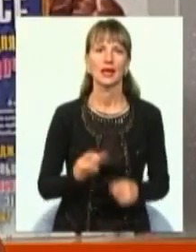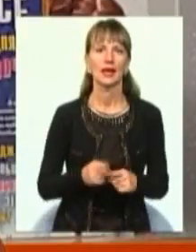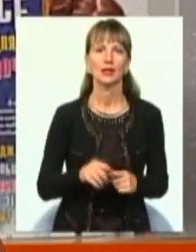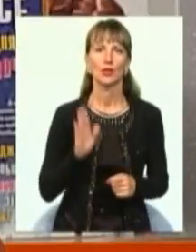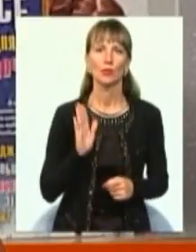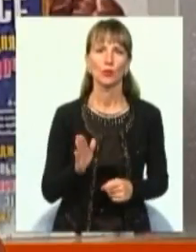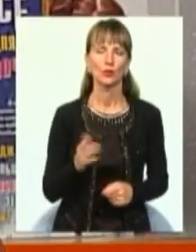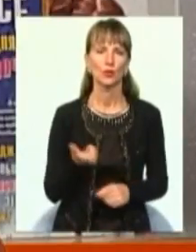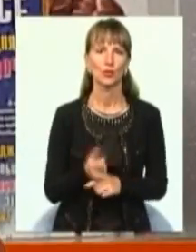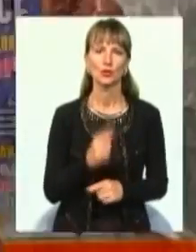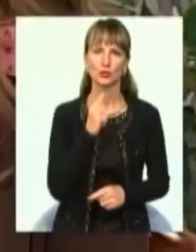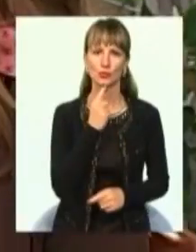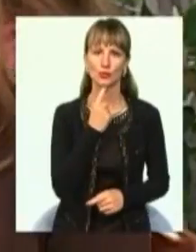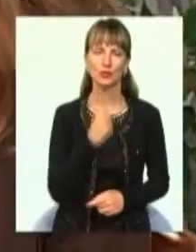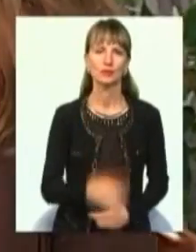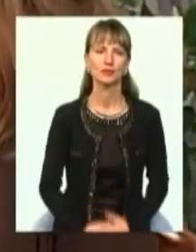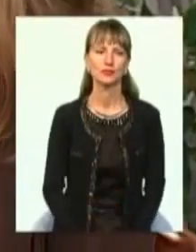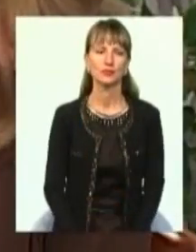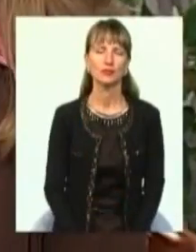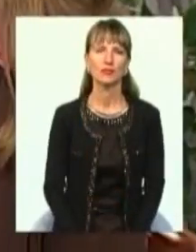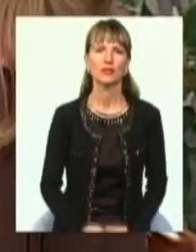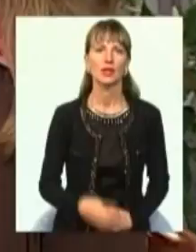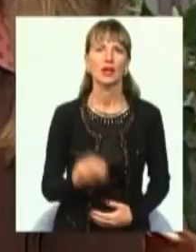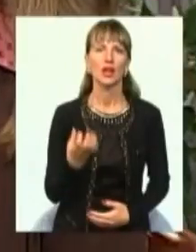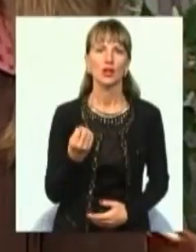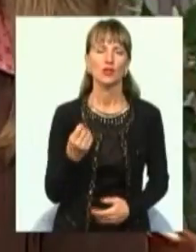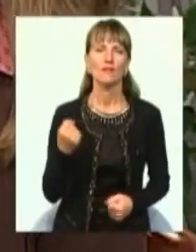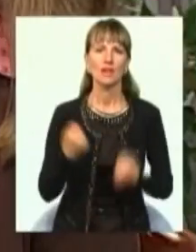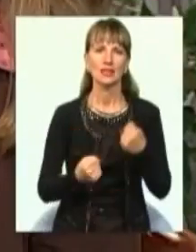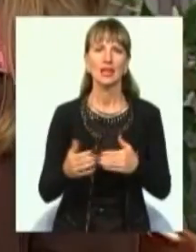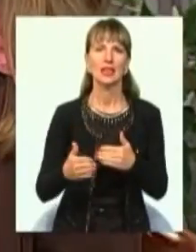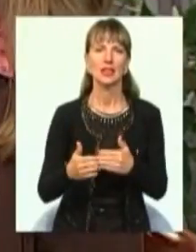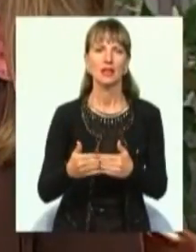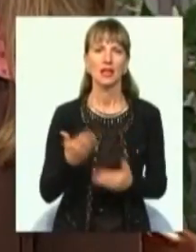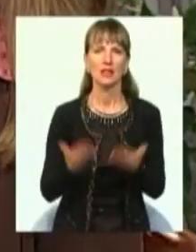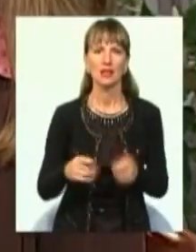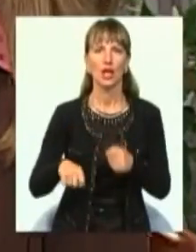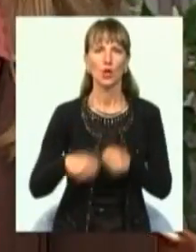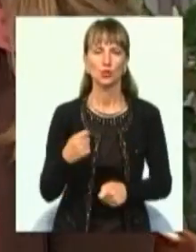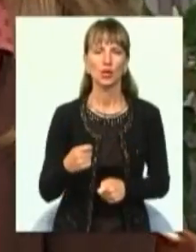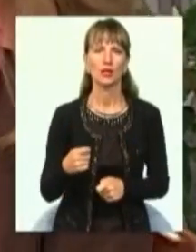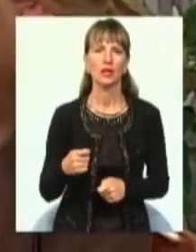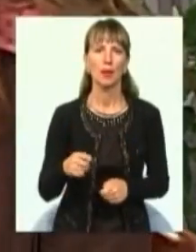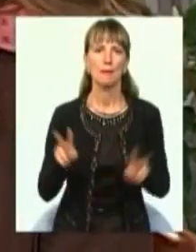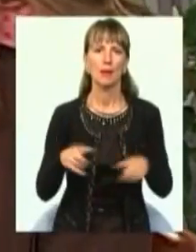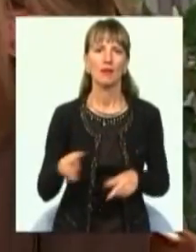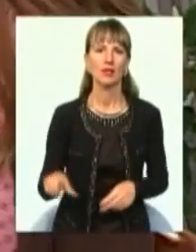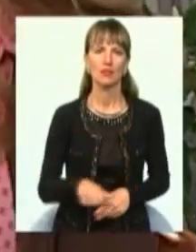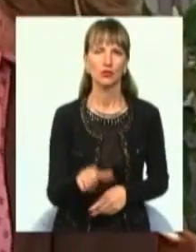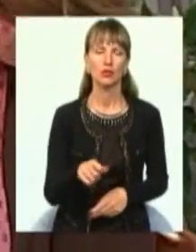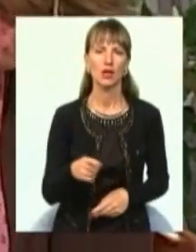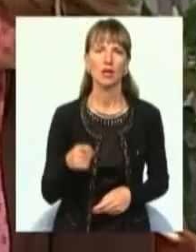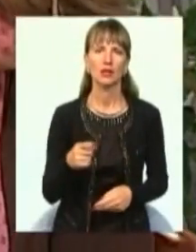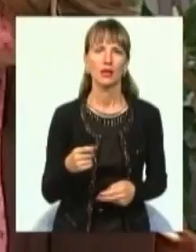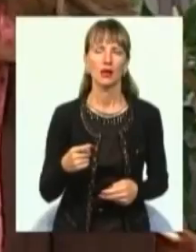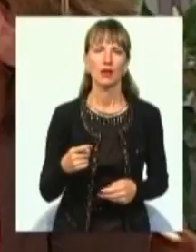дуже добре. Так, а ще я знаю, що навіть ті самі водії порушують іноді правила дорожнього руху. Вони один одному просто